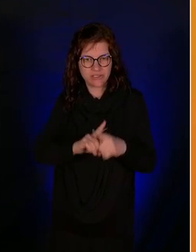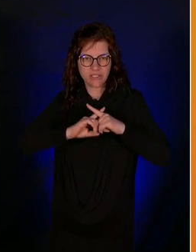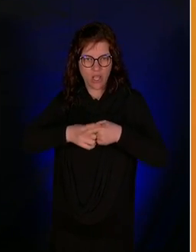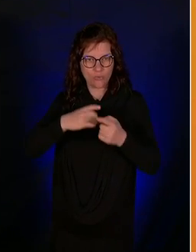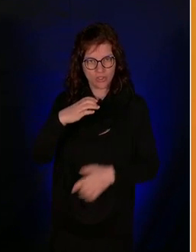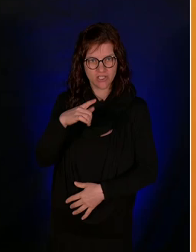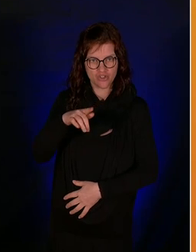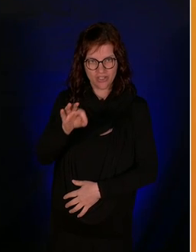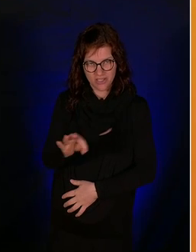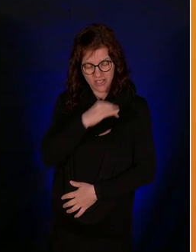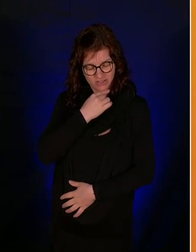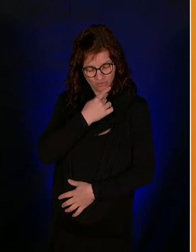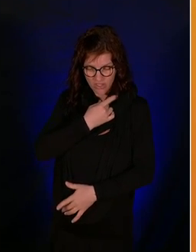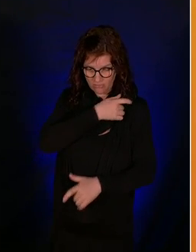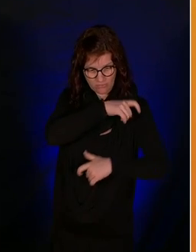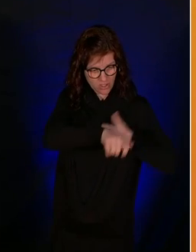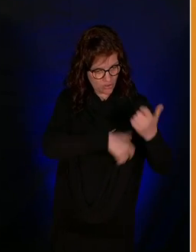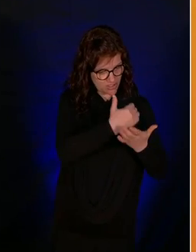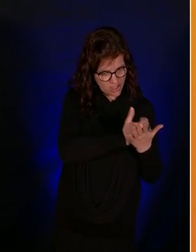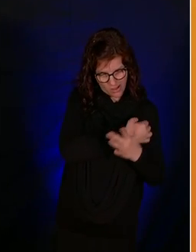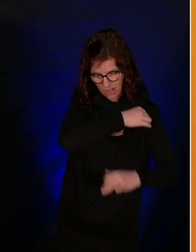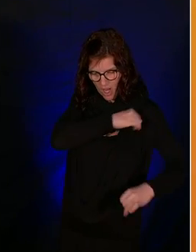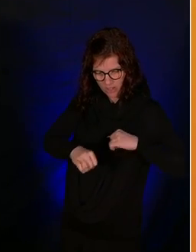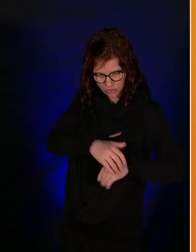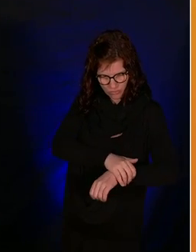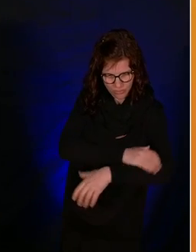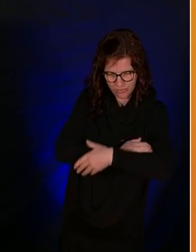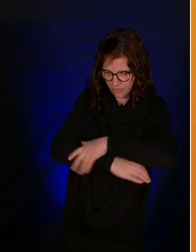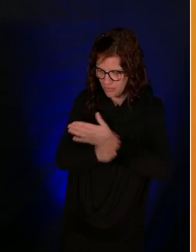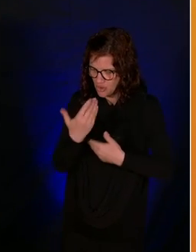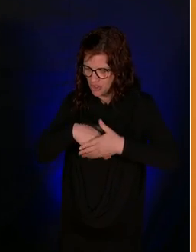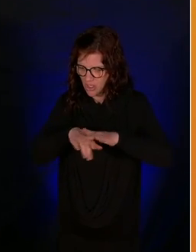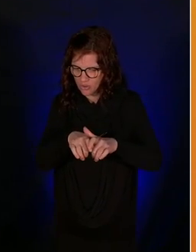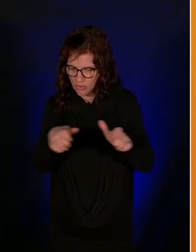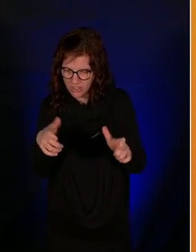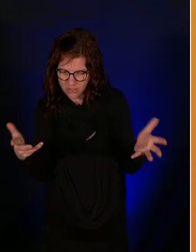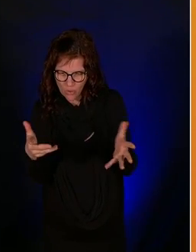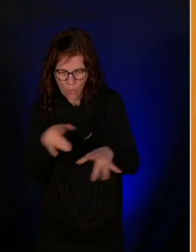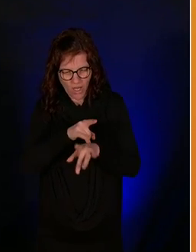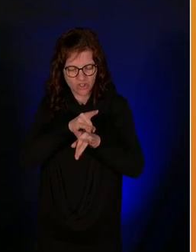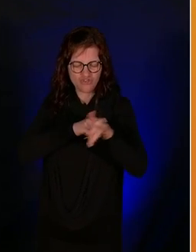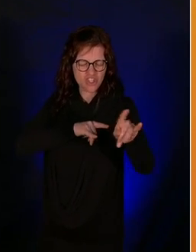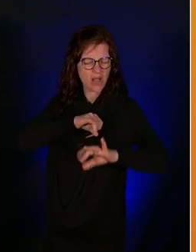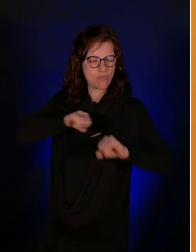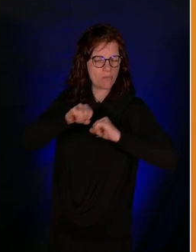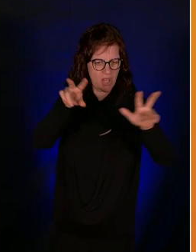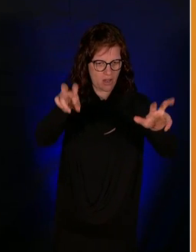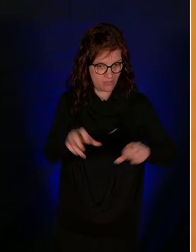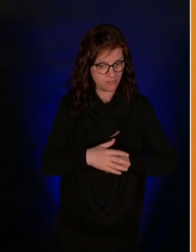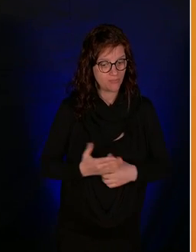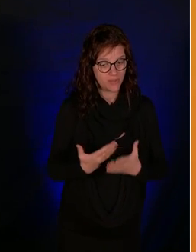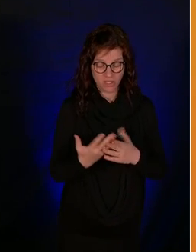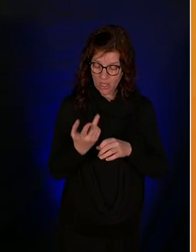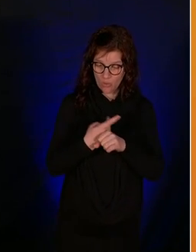au centre des actions des salariés dans les entreprises l'instauration de l'échelle mobile. Un outil qui permet